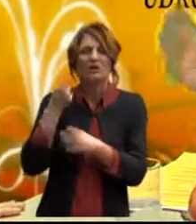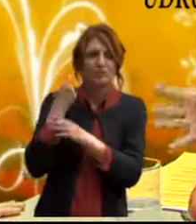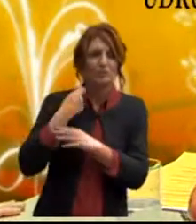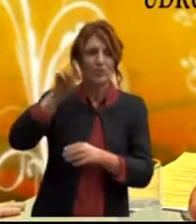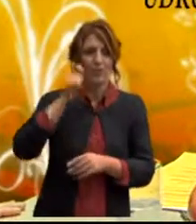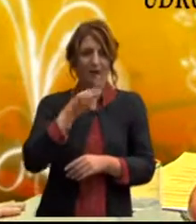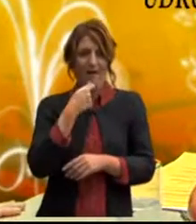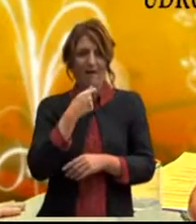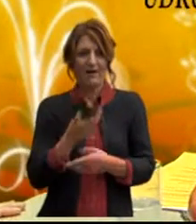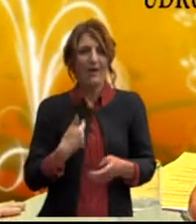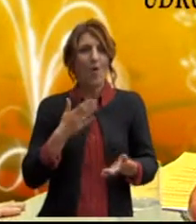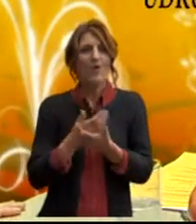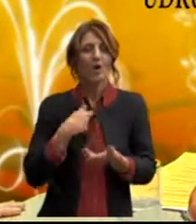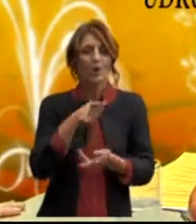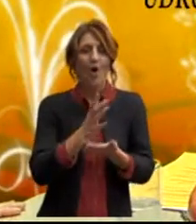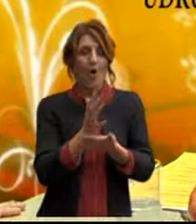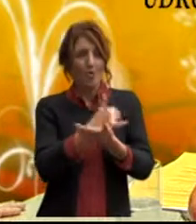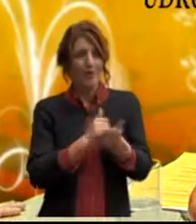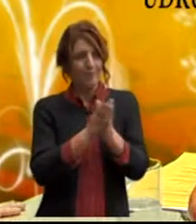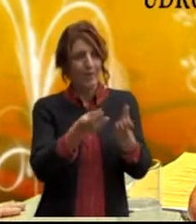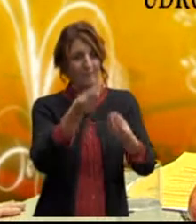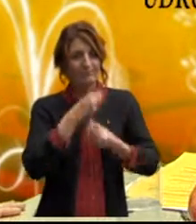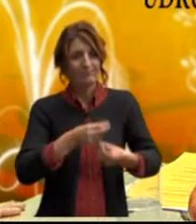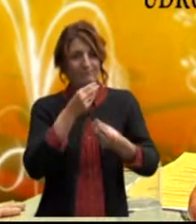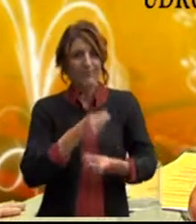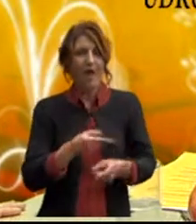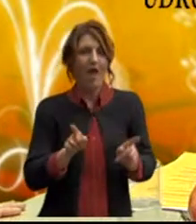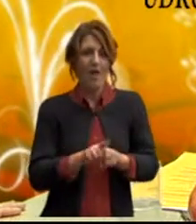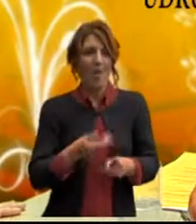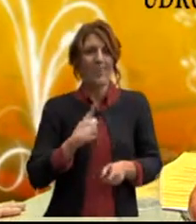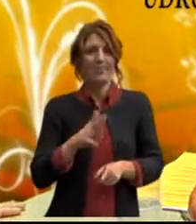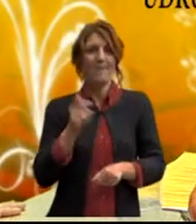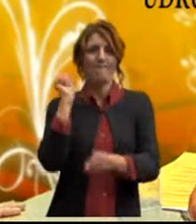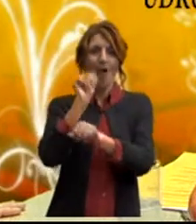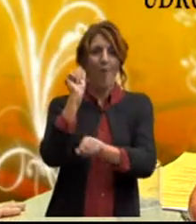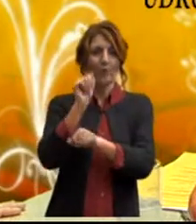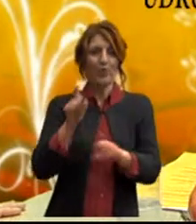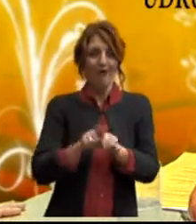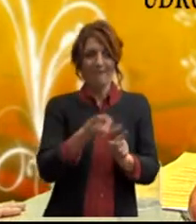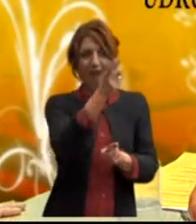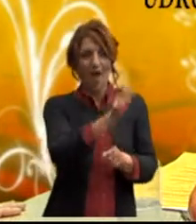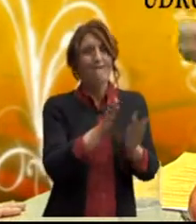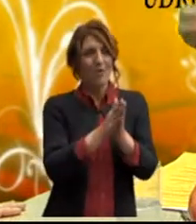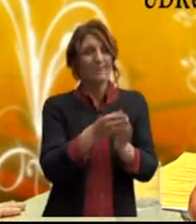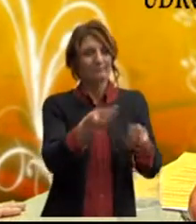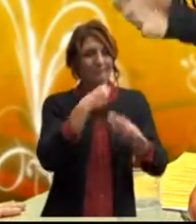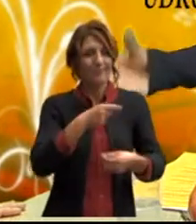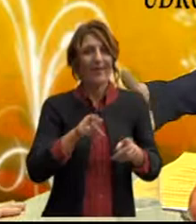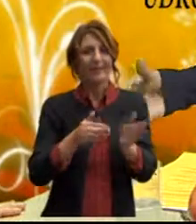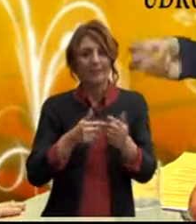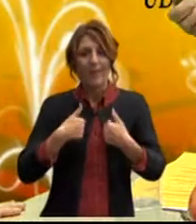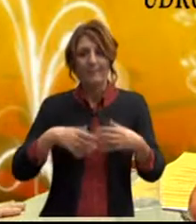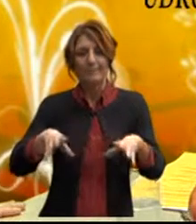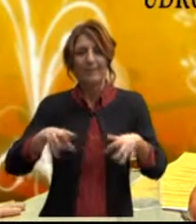koristim svih vas koji mi dođete u emisije, jer ja ipak nemam taj autoritet kao vi. Znači, prihvatimo da možemo